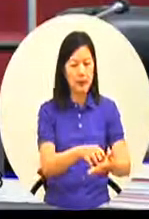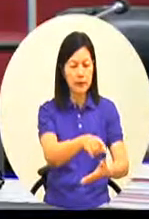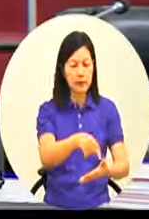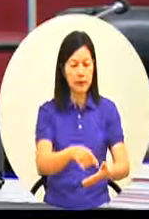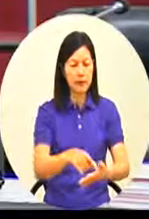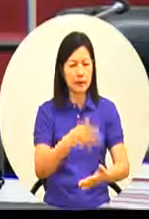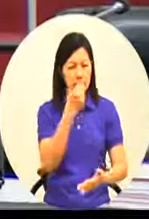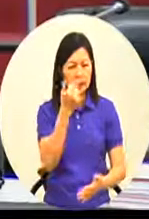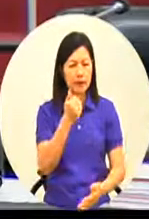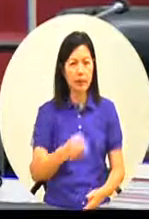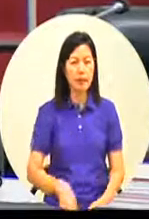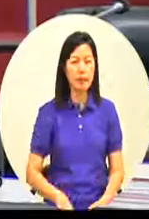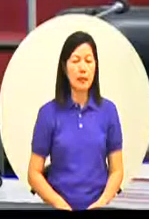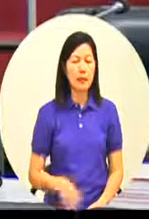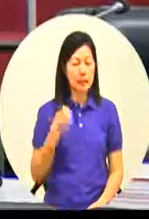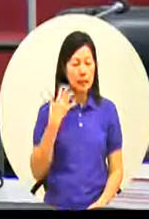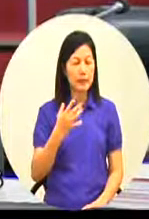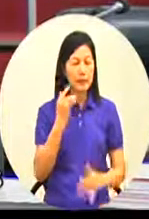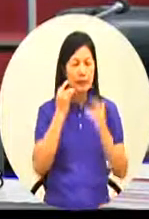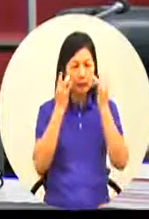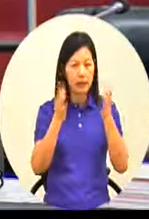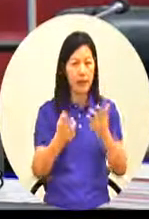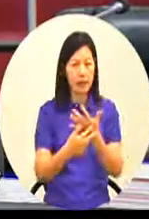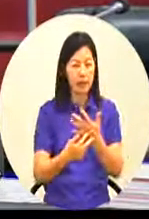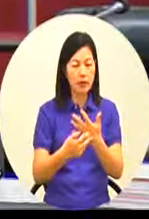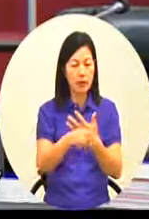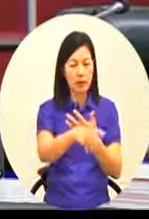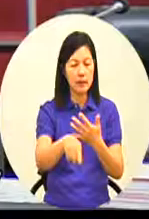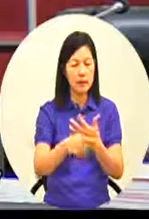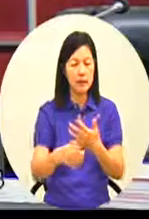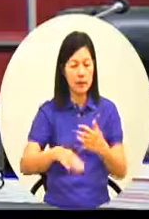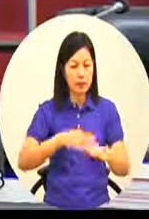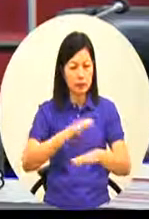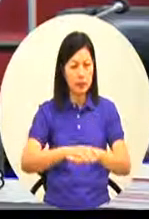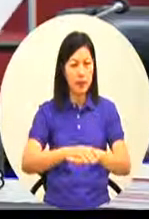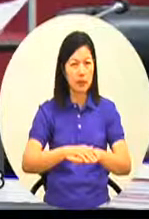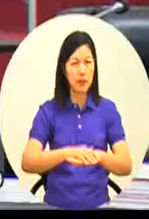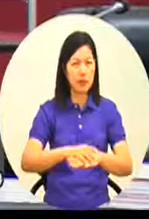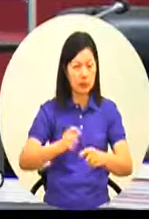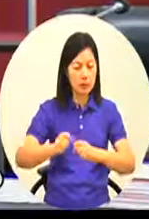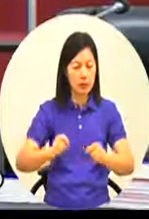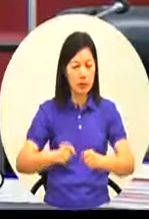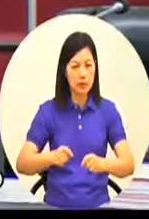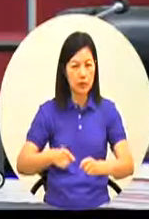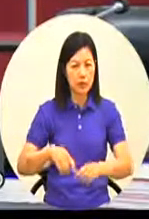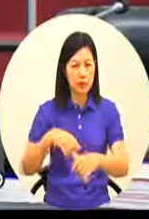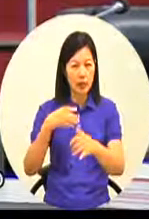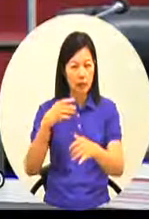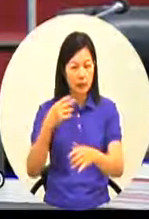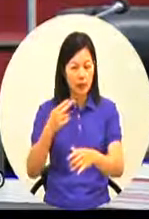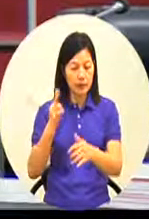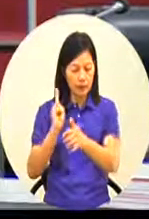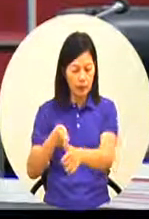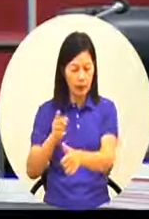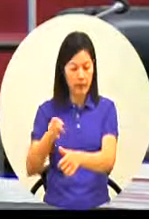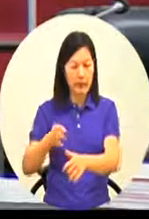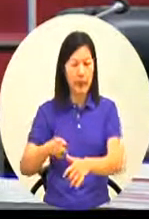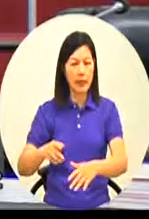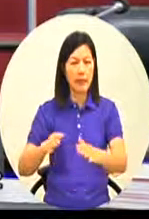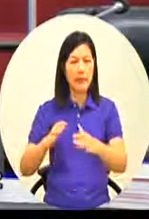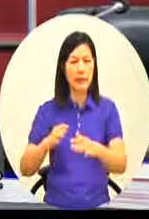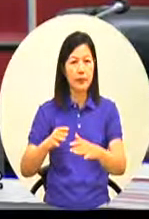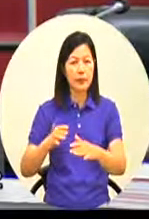新草衙的成功，这个改造的成功，还有让售案的成功，一定要让售加都更一起做。那再